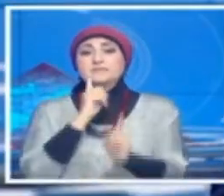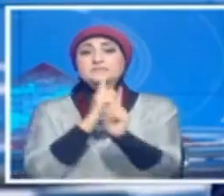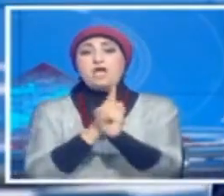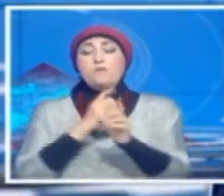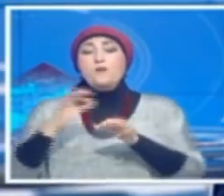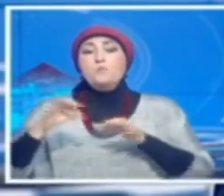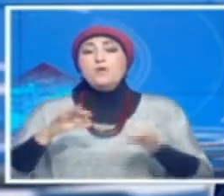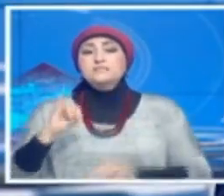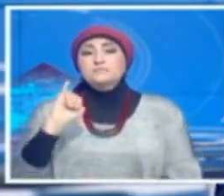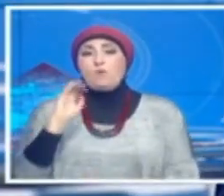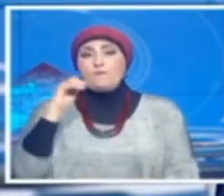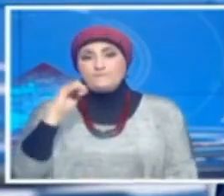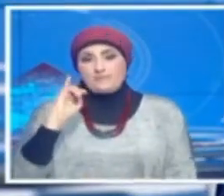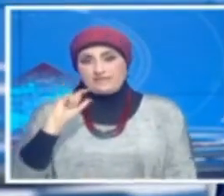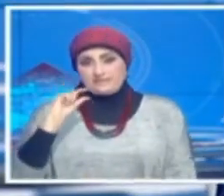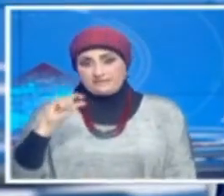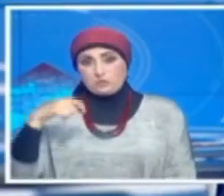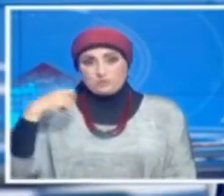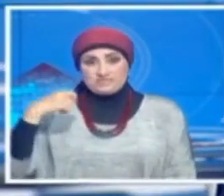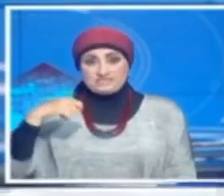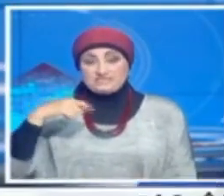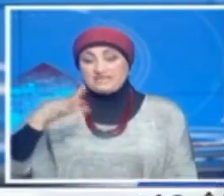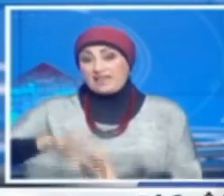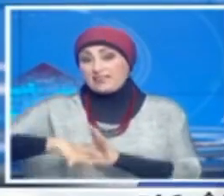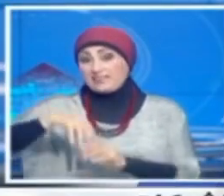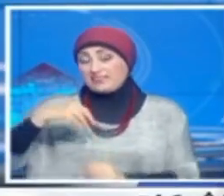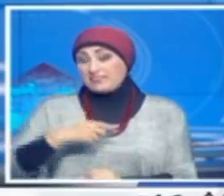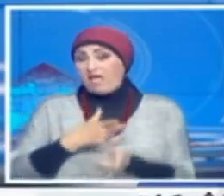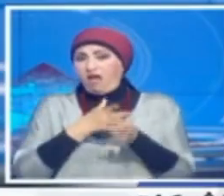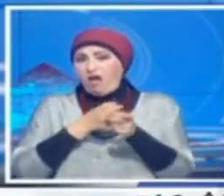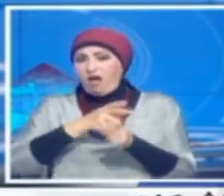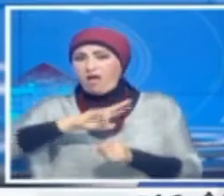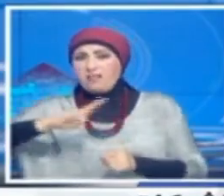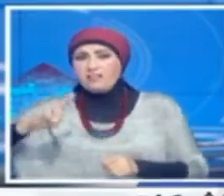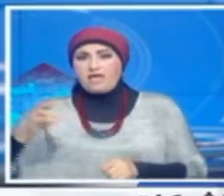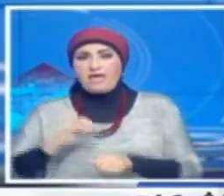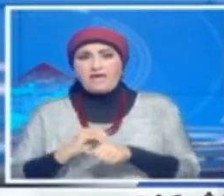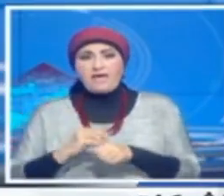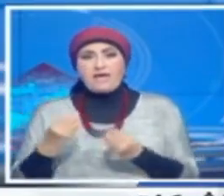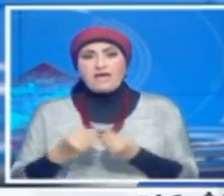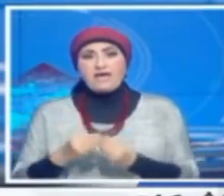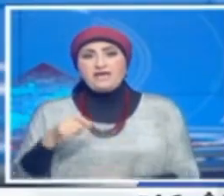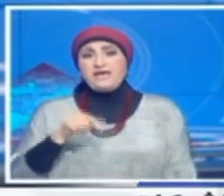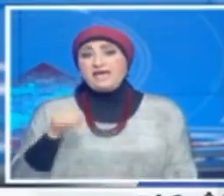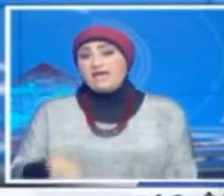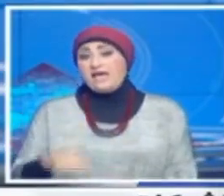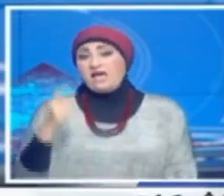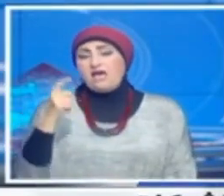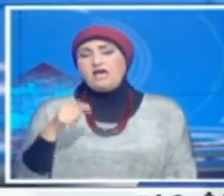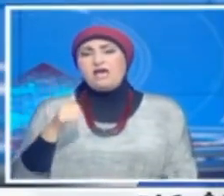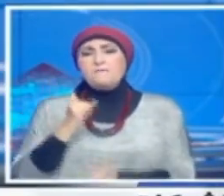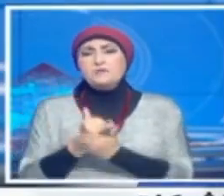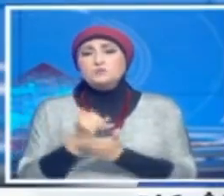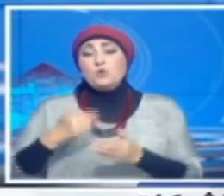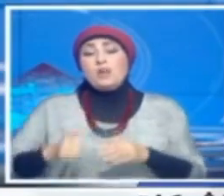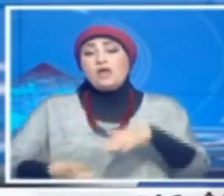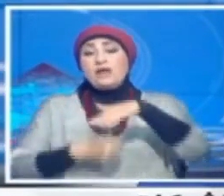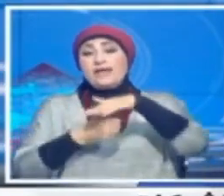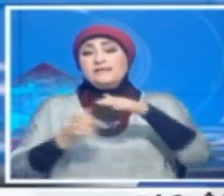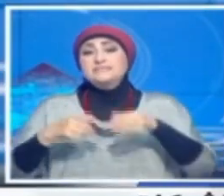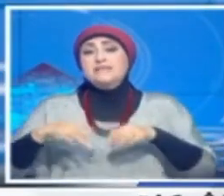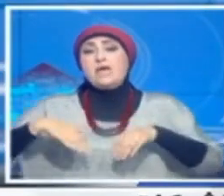استقبل المهندس محمد أحمد مرسي وزير الدولة للإنتاج الحربي السيد ساينس كريستيان رئيس مجلس